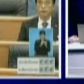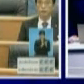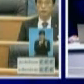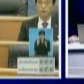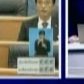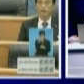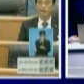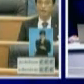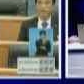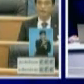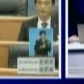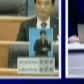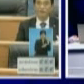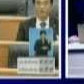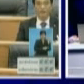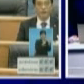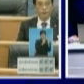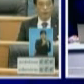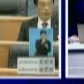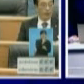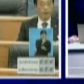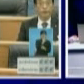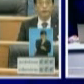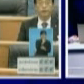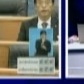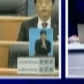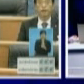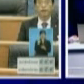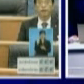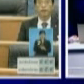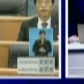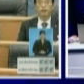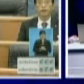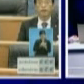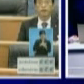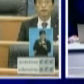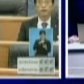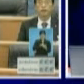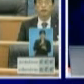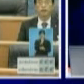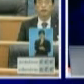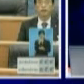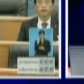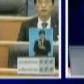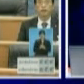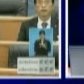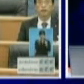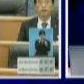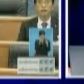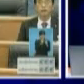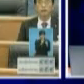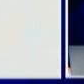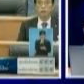ไม่ได้ต้องการที่จะรับสนองเลย เออ แต่ว่าเรียกเผือกอะค่ะ นะคะก็ได้เถือก เออทีนี้ปรากฏว่า พอคุณที่เล่าที่คุณรังสิมากำ